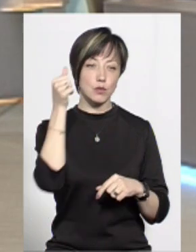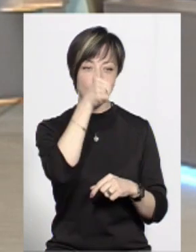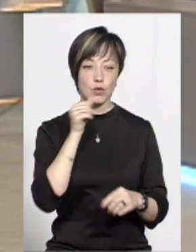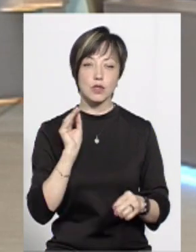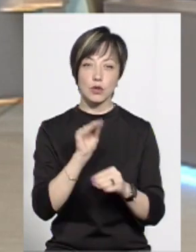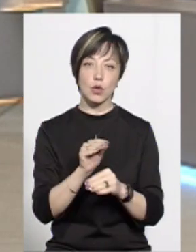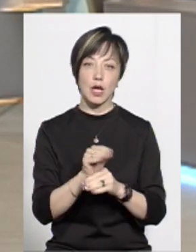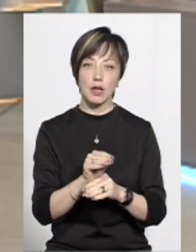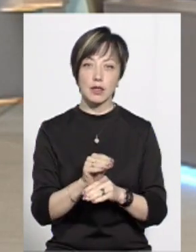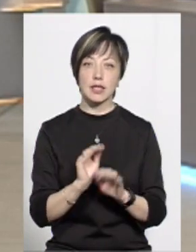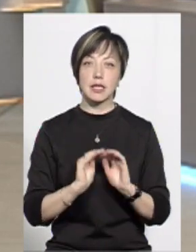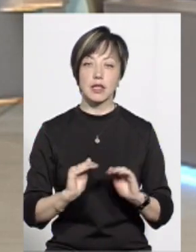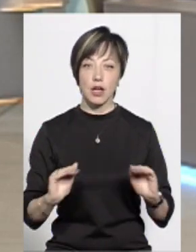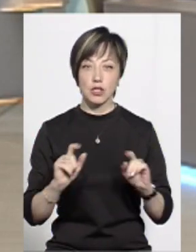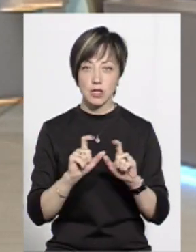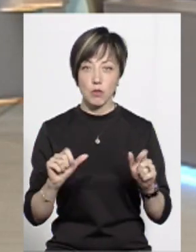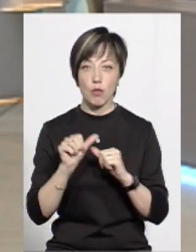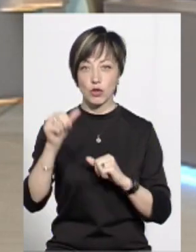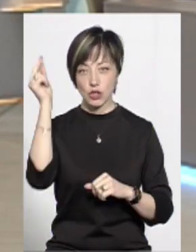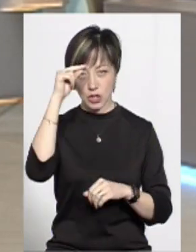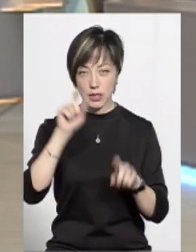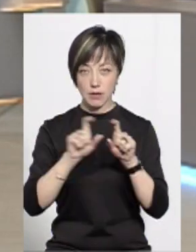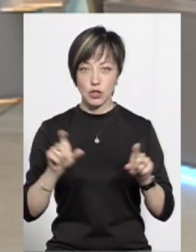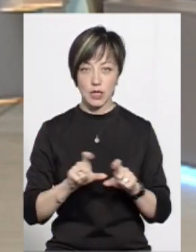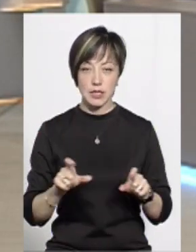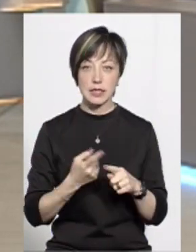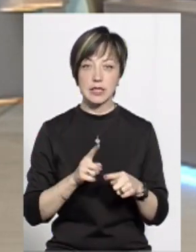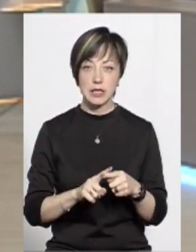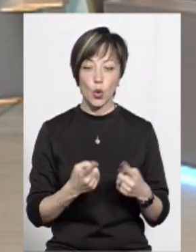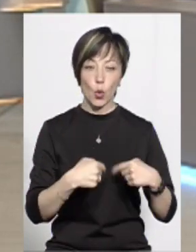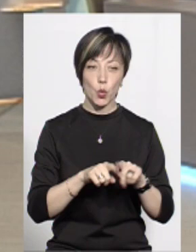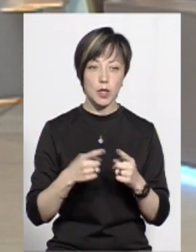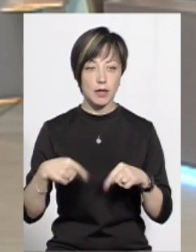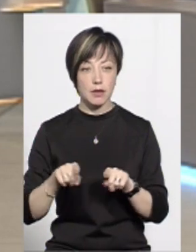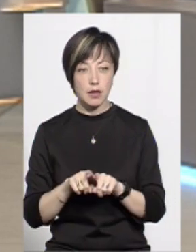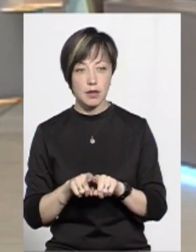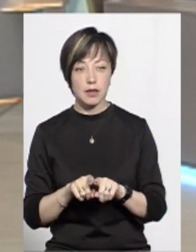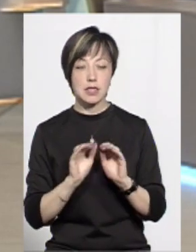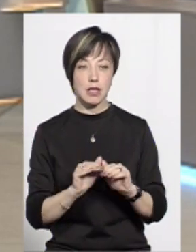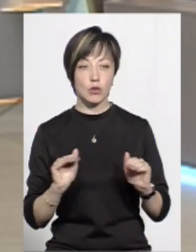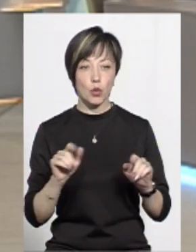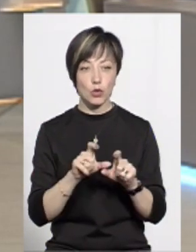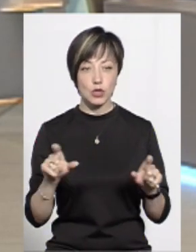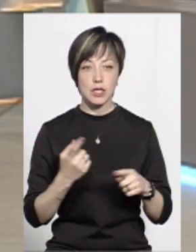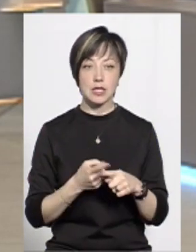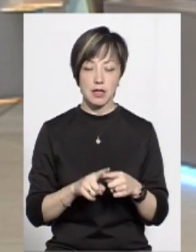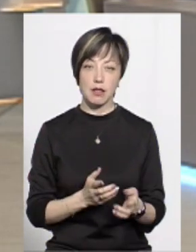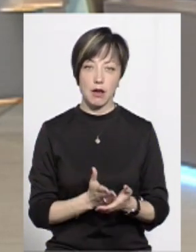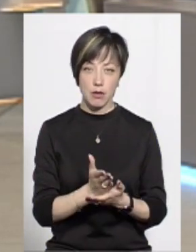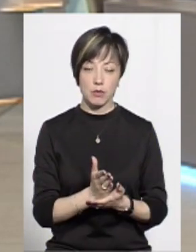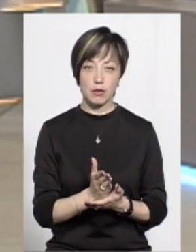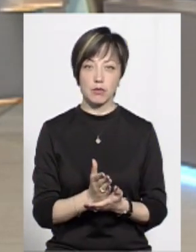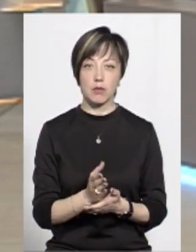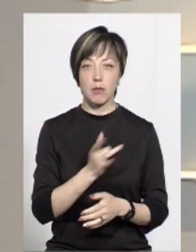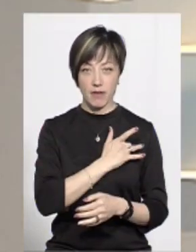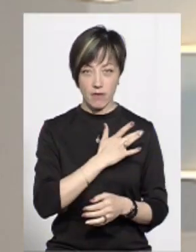році додалися дошкільні, позашкільні навчальні заклади, тобто ті гуртки, садочки, ось цей напрямок